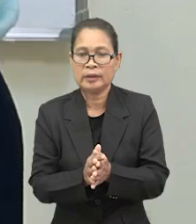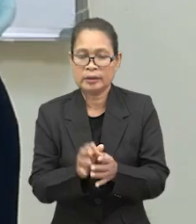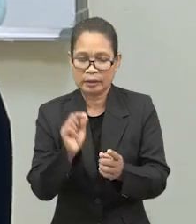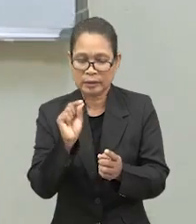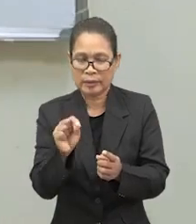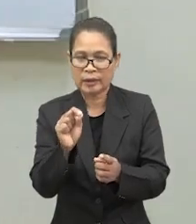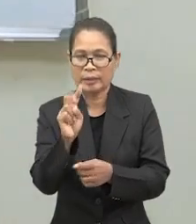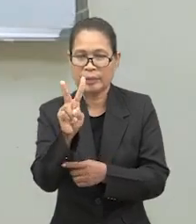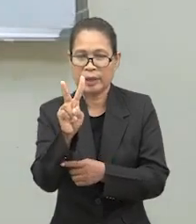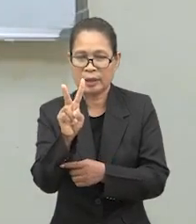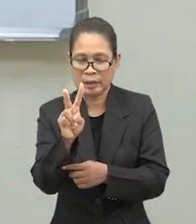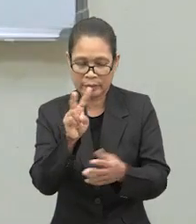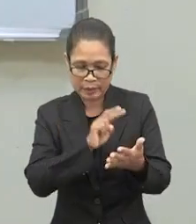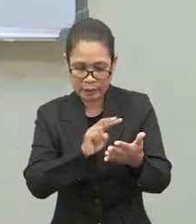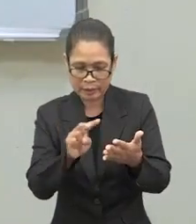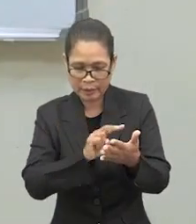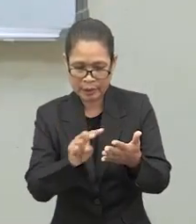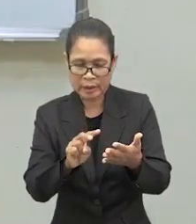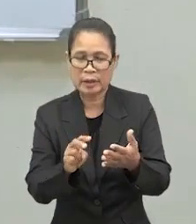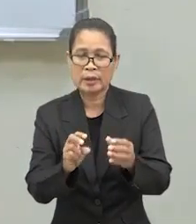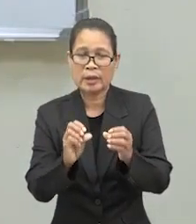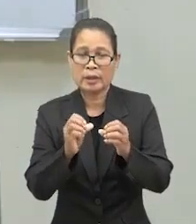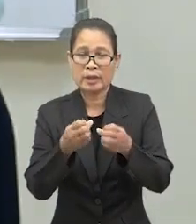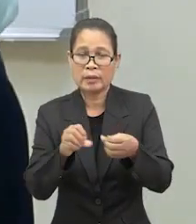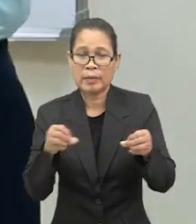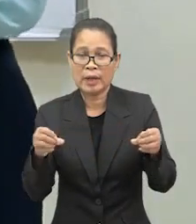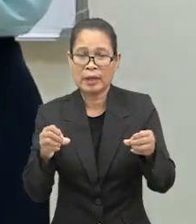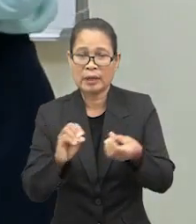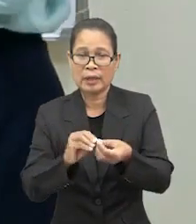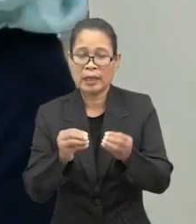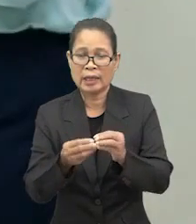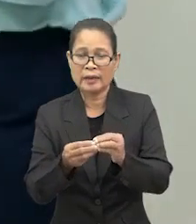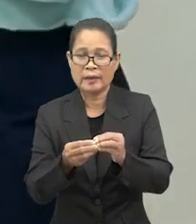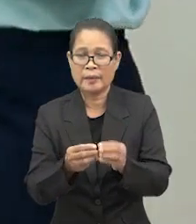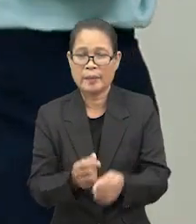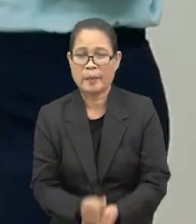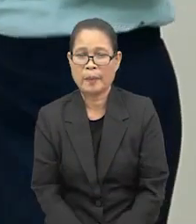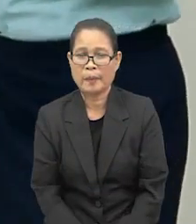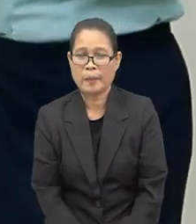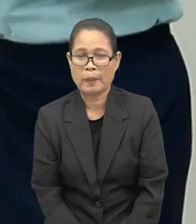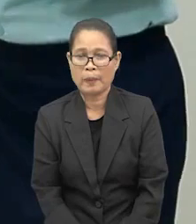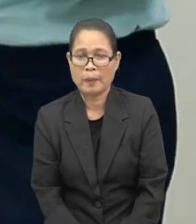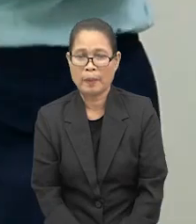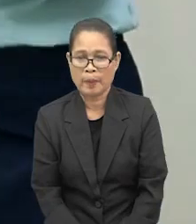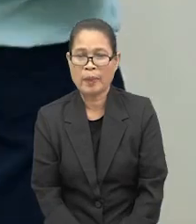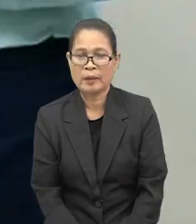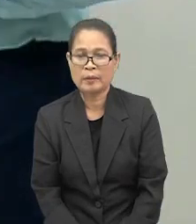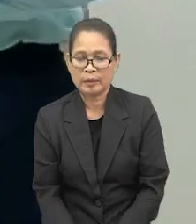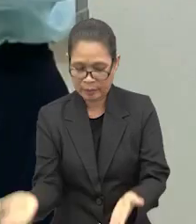ruồi hai chẳng dương chỗ đó chậm lại tí phí cứ pin đất mới là bạn lấy chẳng cô pin đất mới là bạn lấy pha con